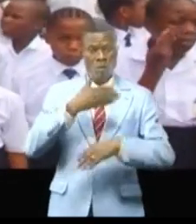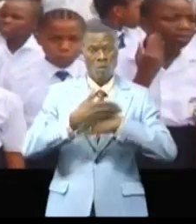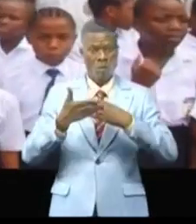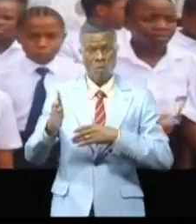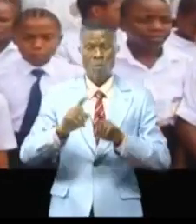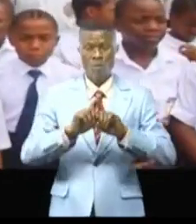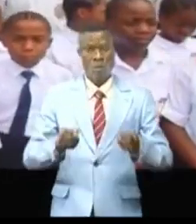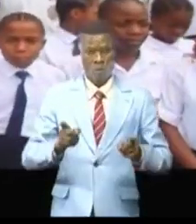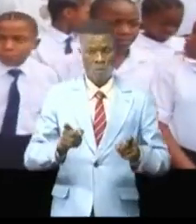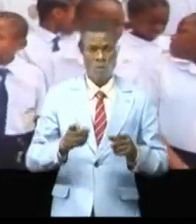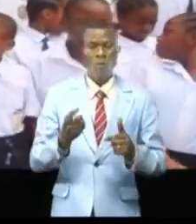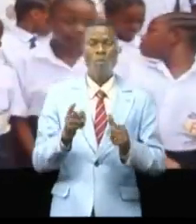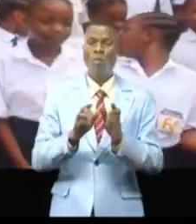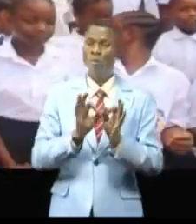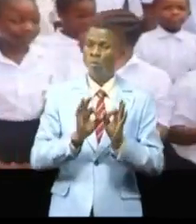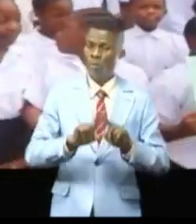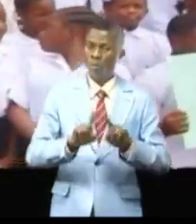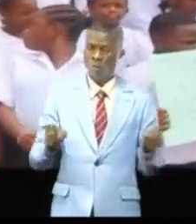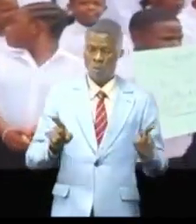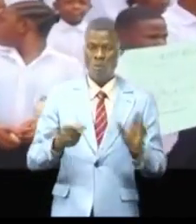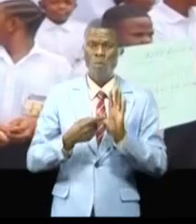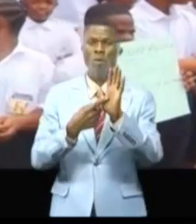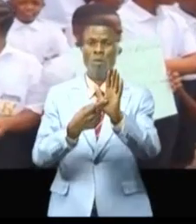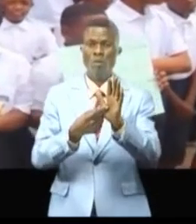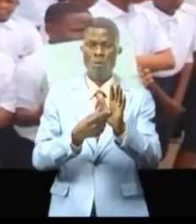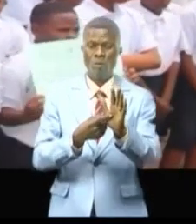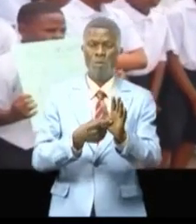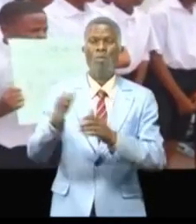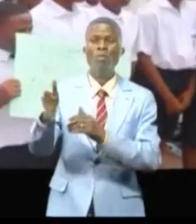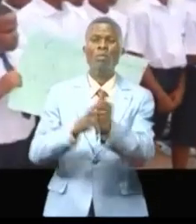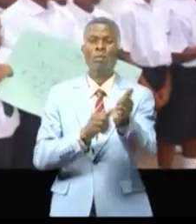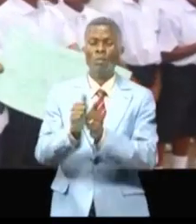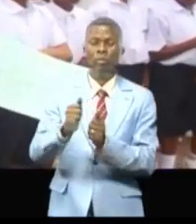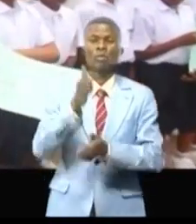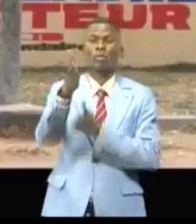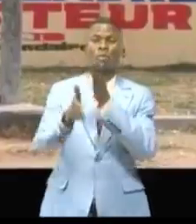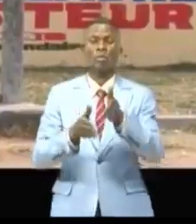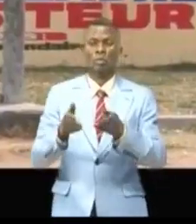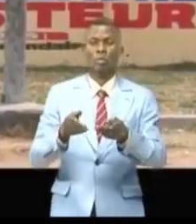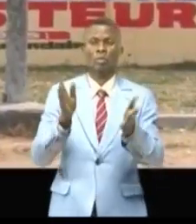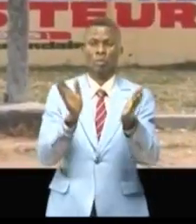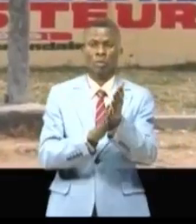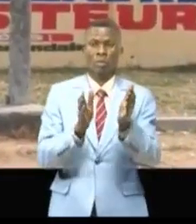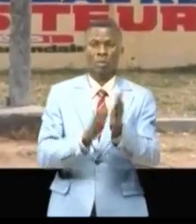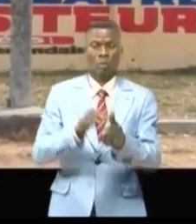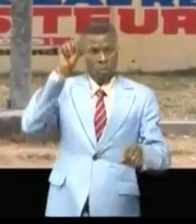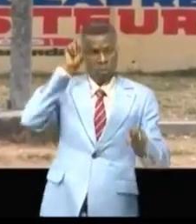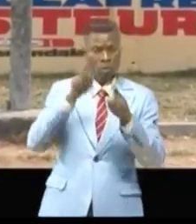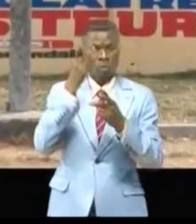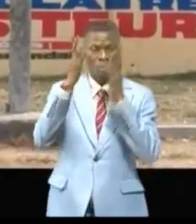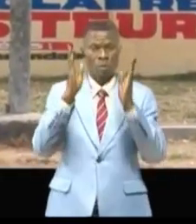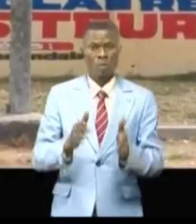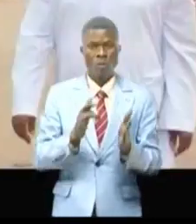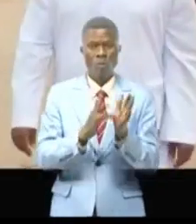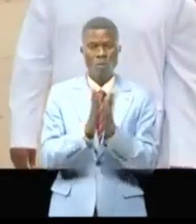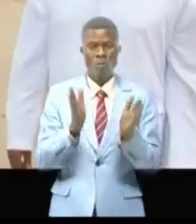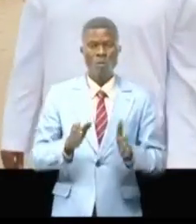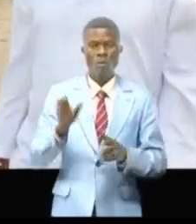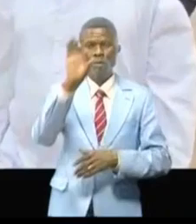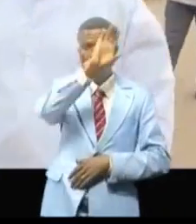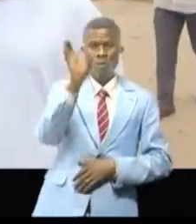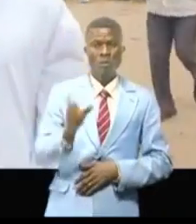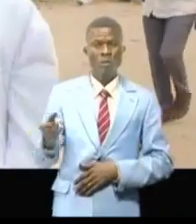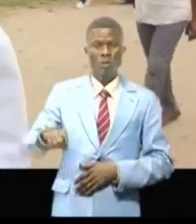Or, c'est tout le contraire de ce qui peut justifier l'expoliation de devanture de l'école de frères visiteurs chrétiens de la Gombe qui